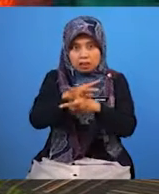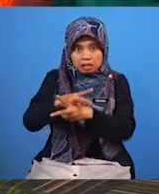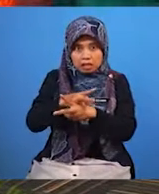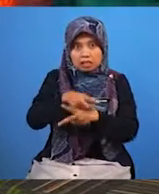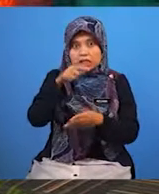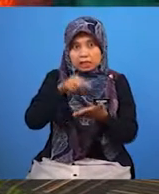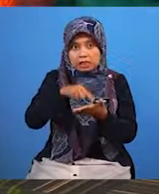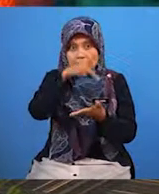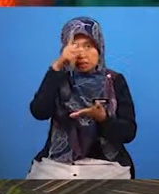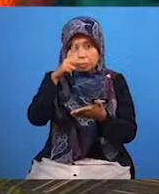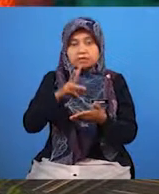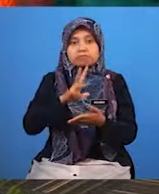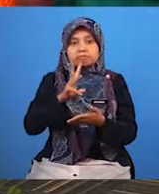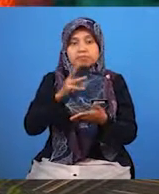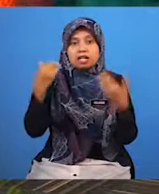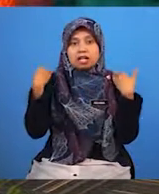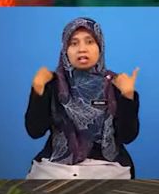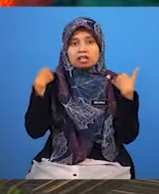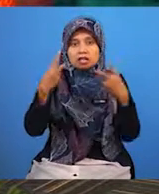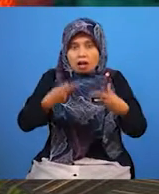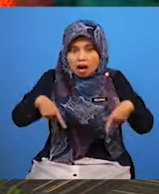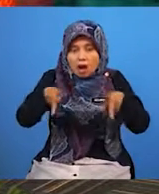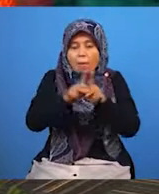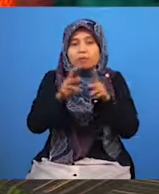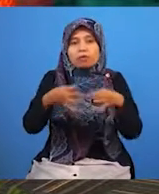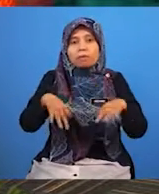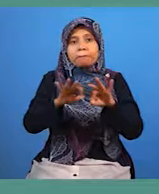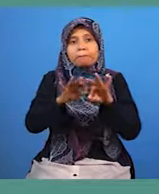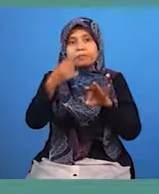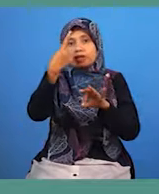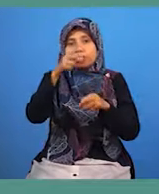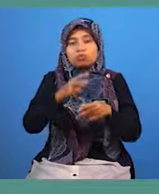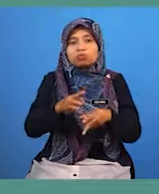kerana air merupakan keperluan penting bagi ternakan.